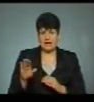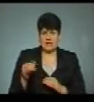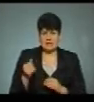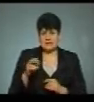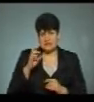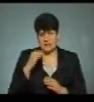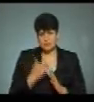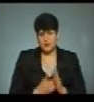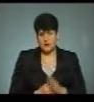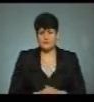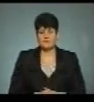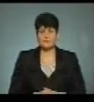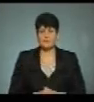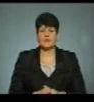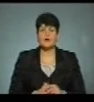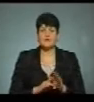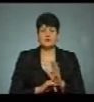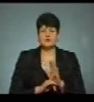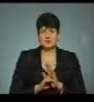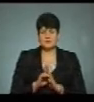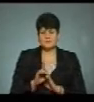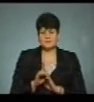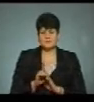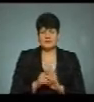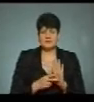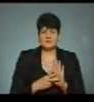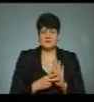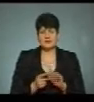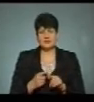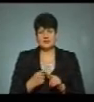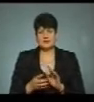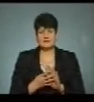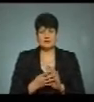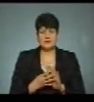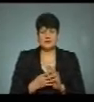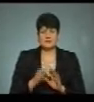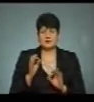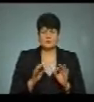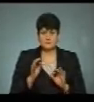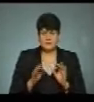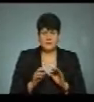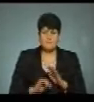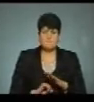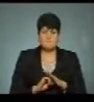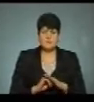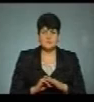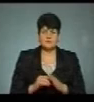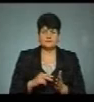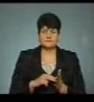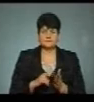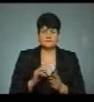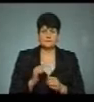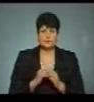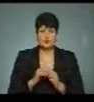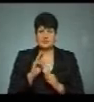як кредитують клієнтів. Стартується ставка з 7 чи 9% базова ставка в залежності від створення робочих місць. Кожен квартал